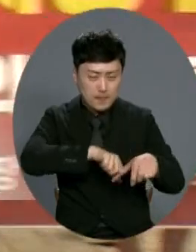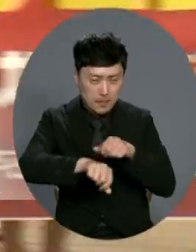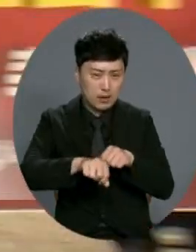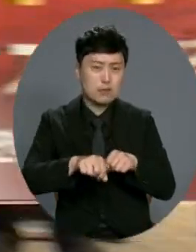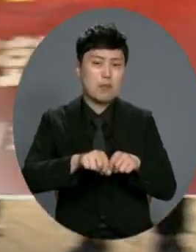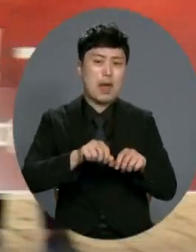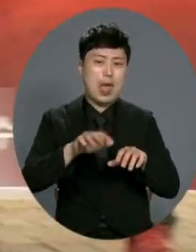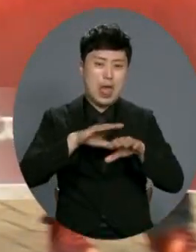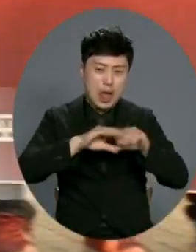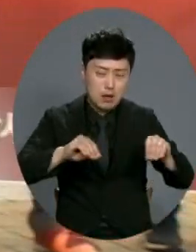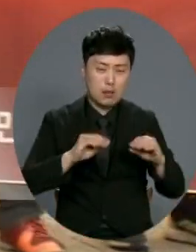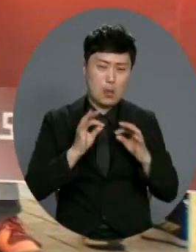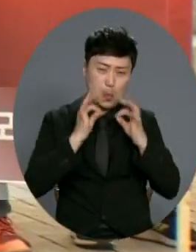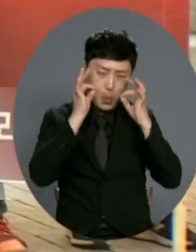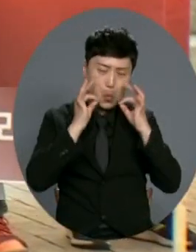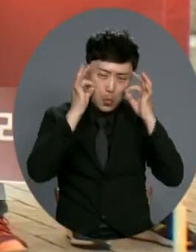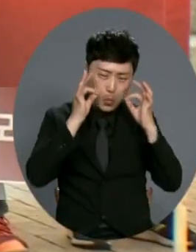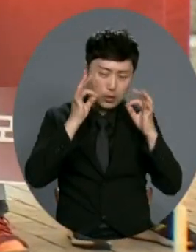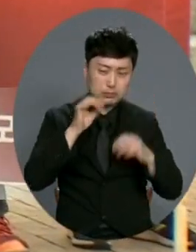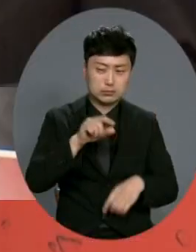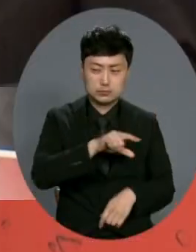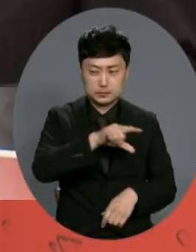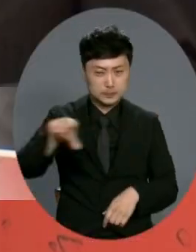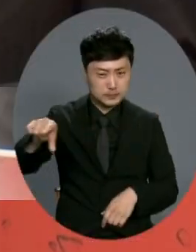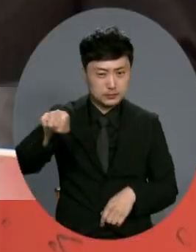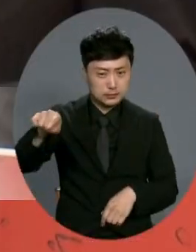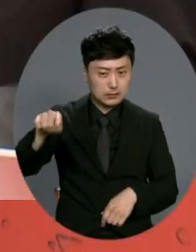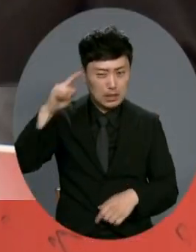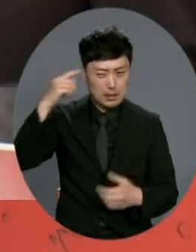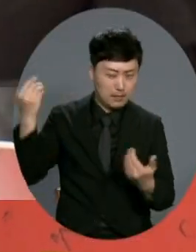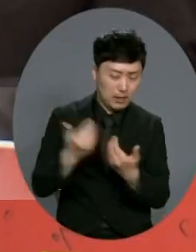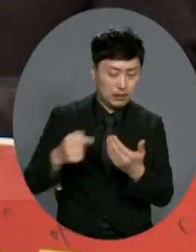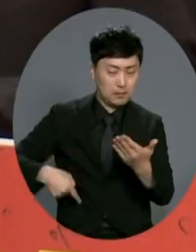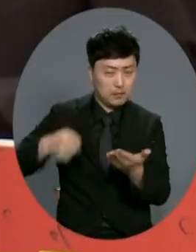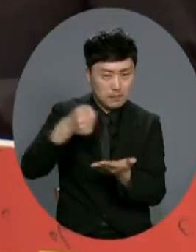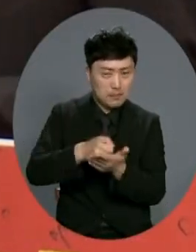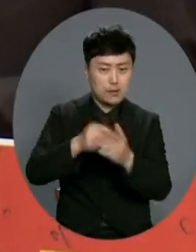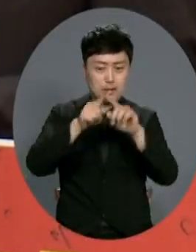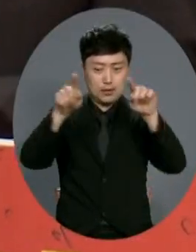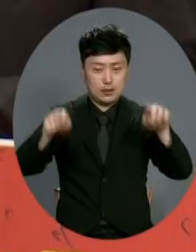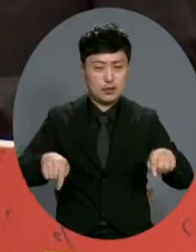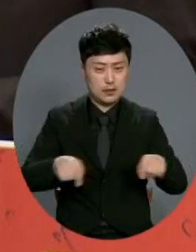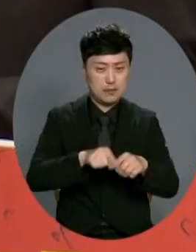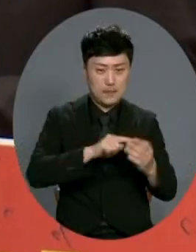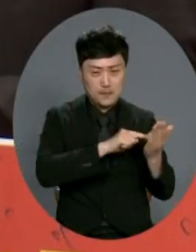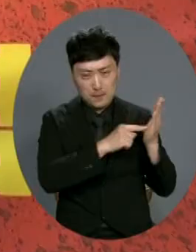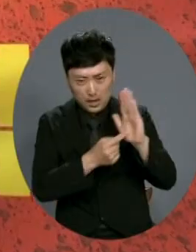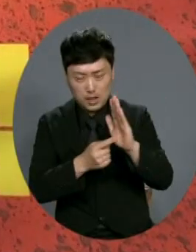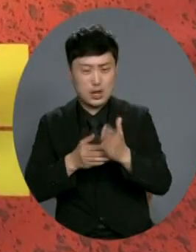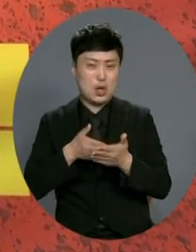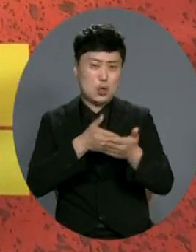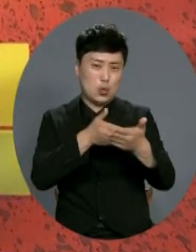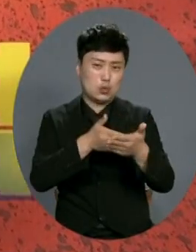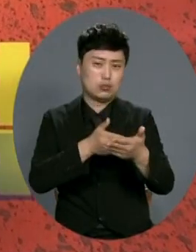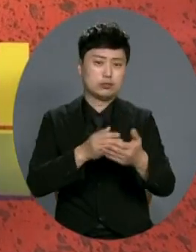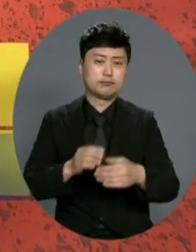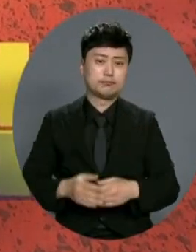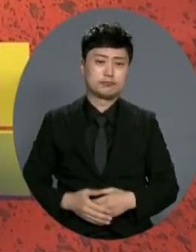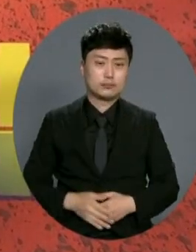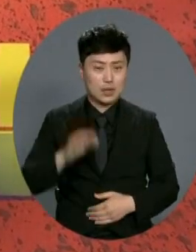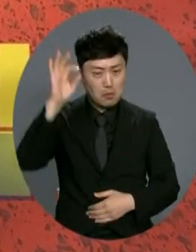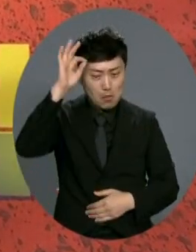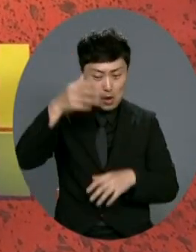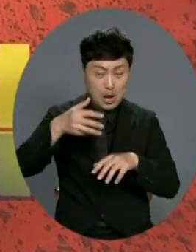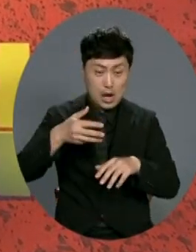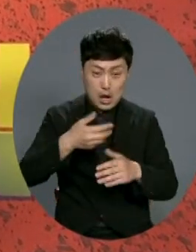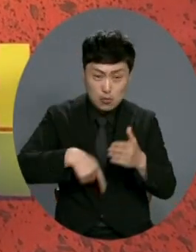구성하고 오염수 해양 투기에 반대한다는 결의문을 채택할 것을 거듭 요구했습니다. 포항을 위해서 힘쓰지